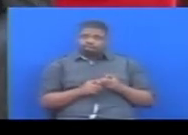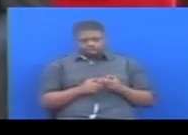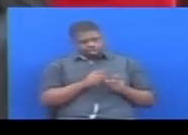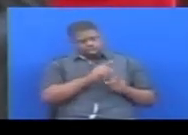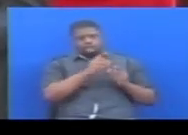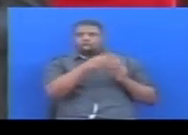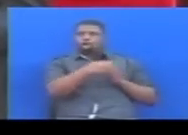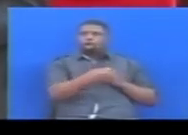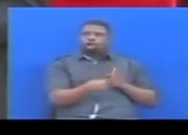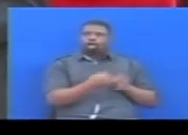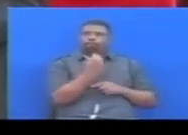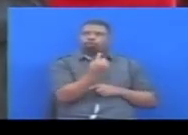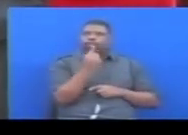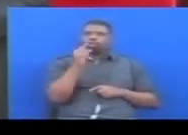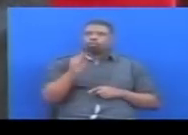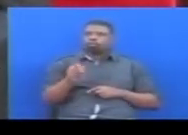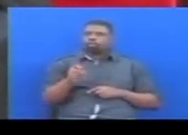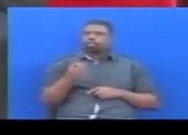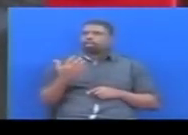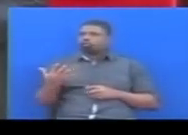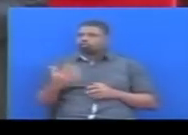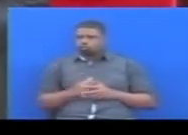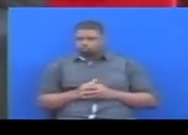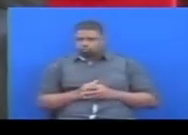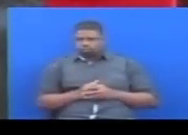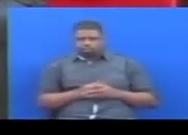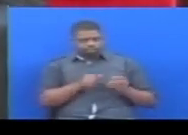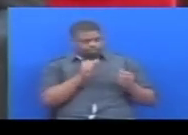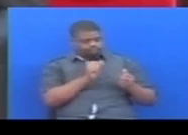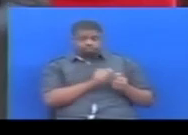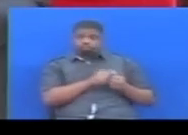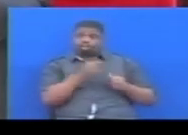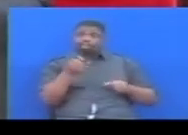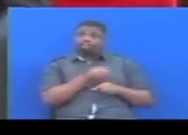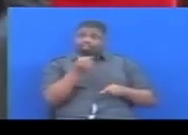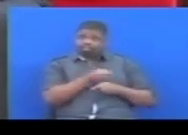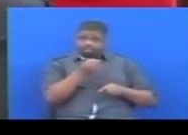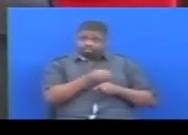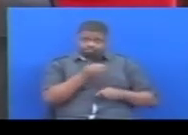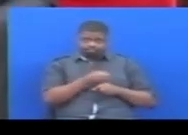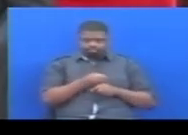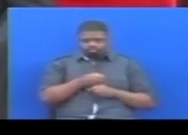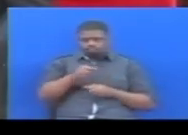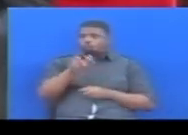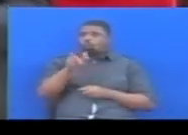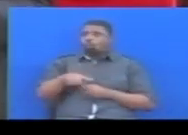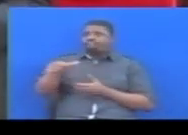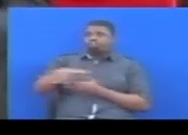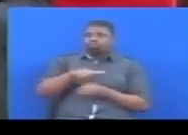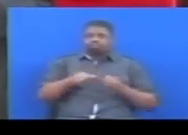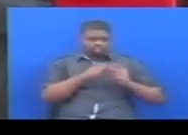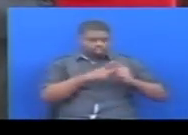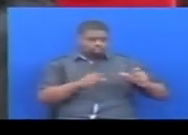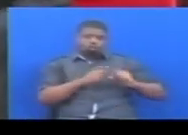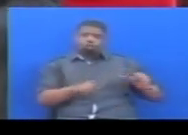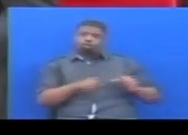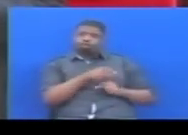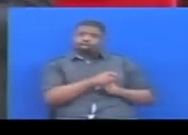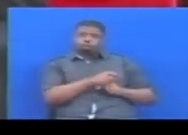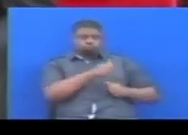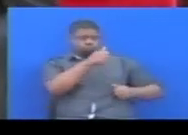moja nukta tano, kitu ambacho kinatufanya wavuvi wa mkoa wa Kigoma